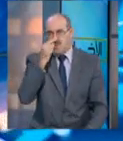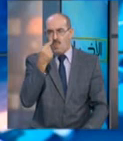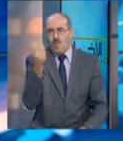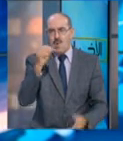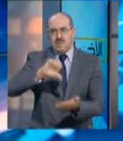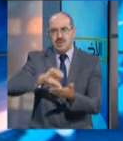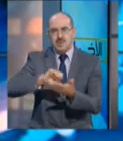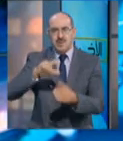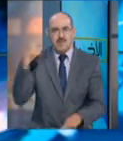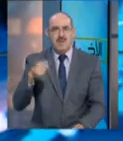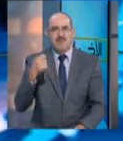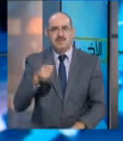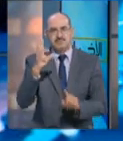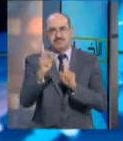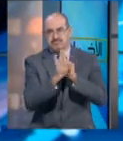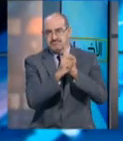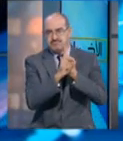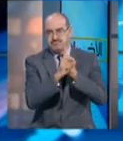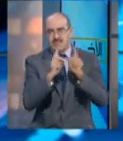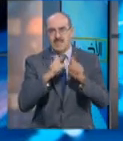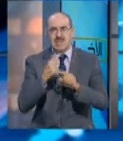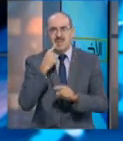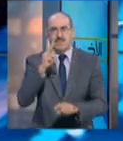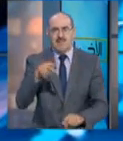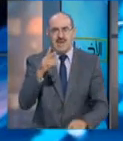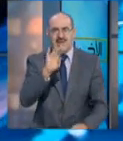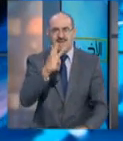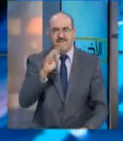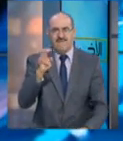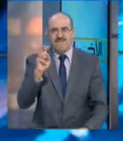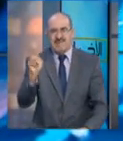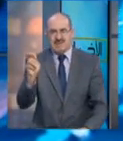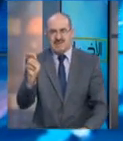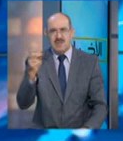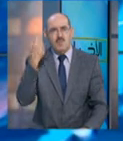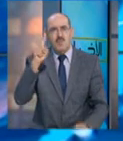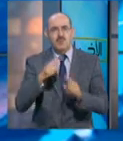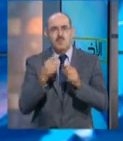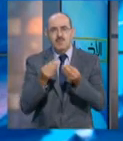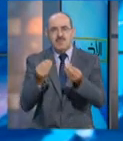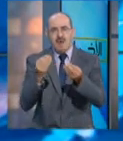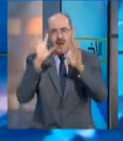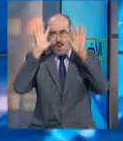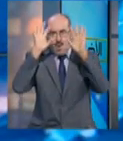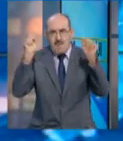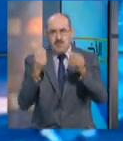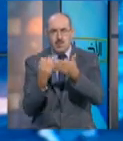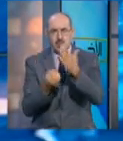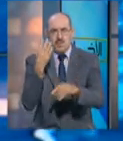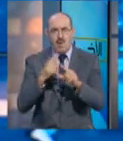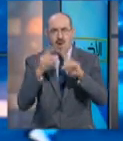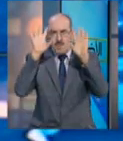بمقر رئاسة الجمهورية سعادة السيد بيير إيف فاكس، الذي قدم له أوراق اعتماده